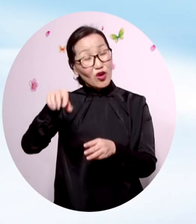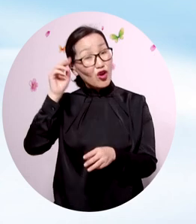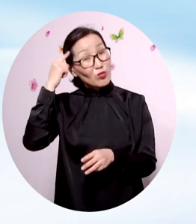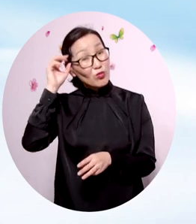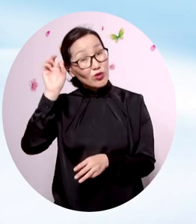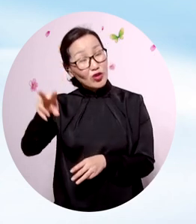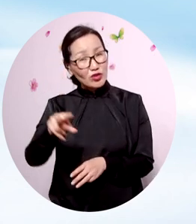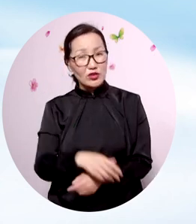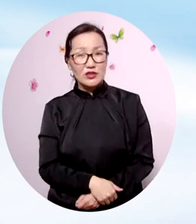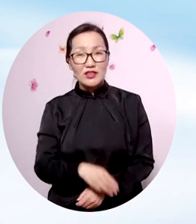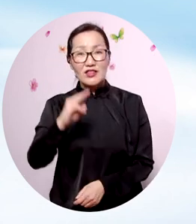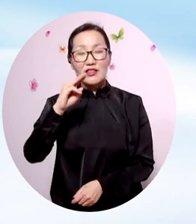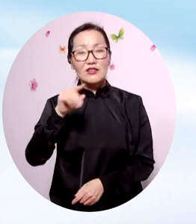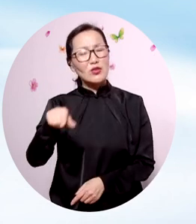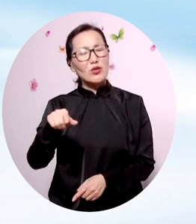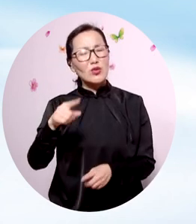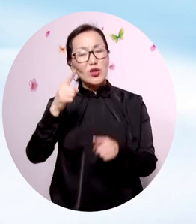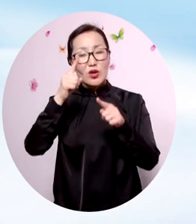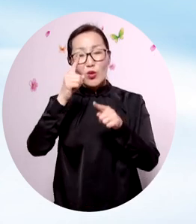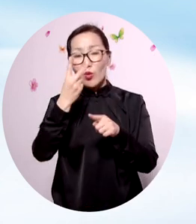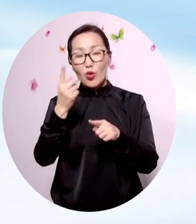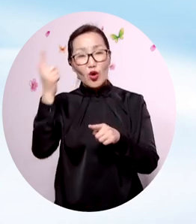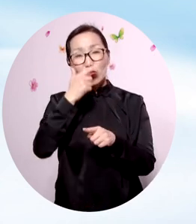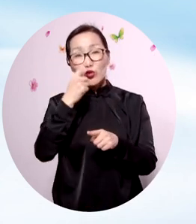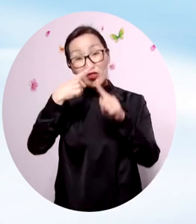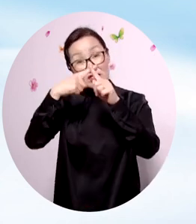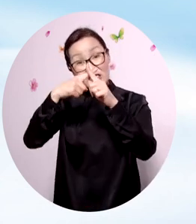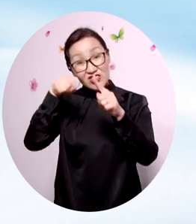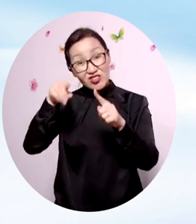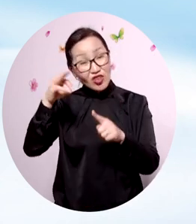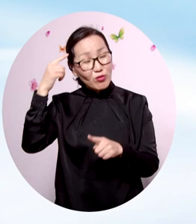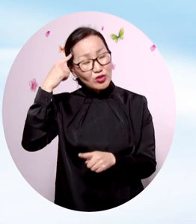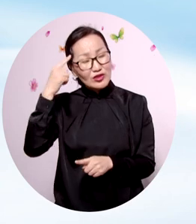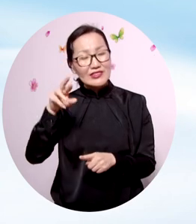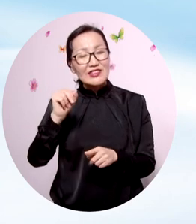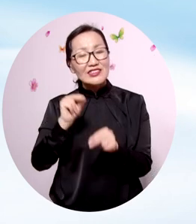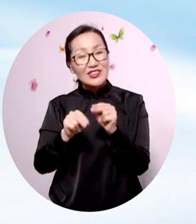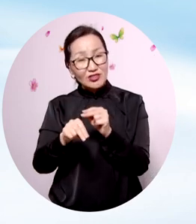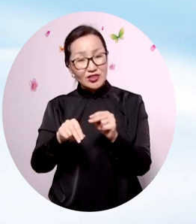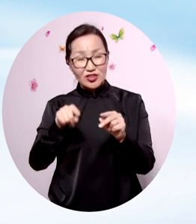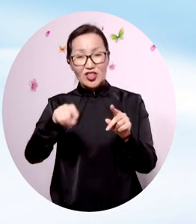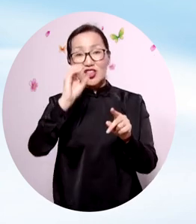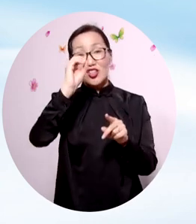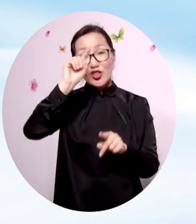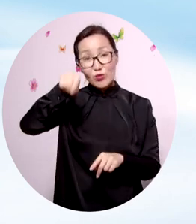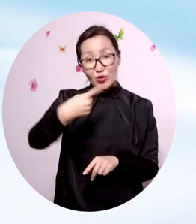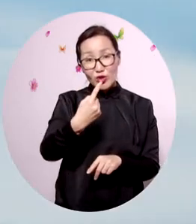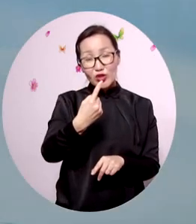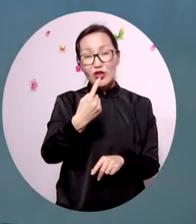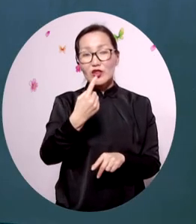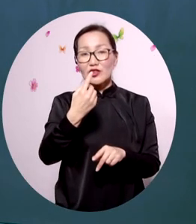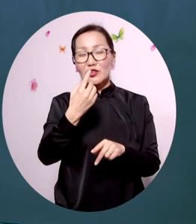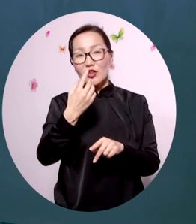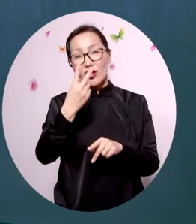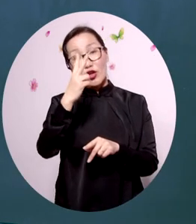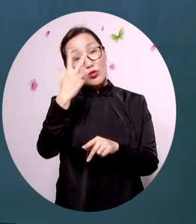Тэгвэл хуваах үлдийг бид нар яаж явах вэ? Үржүүлдлэрээ шалгаж болно. За тэгвэл бид нар тэг бүхэл 123-аа